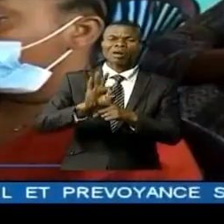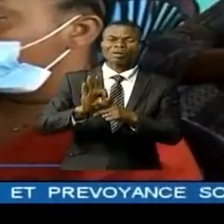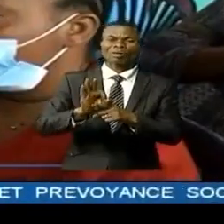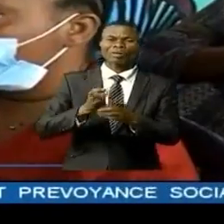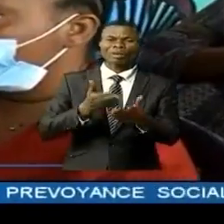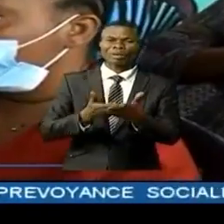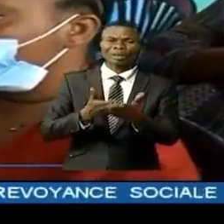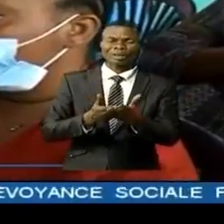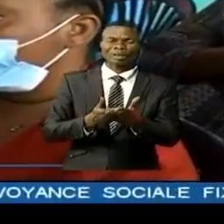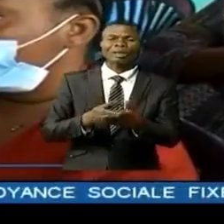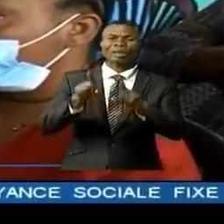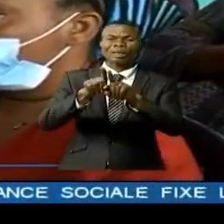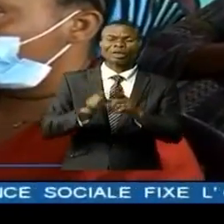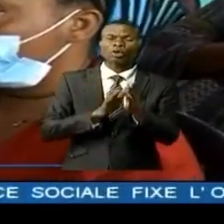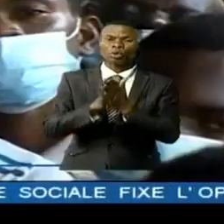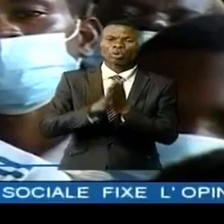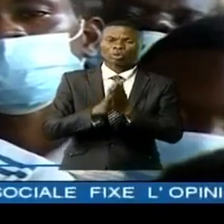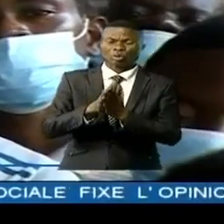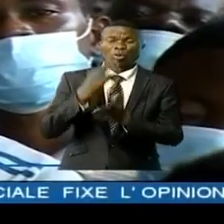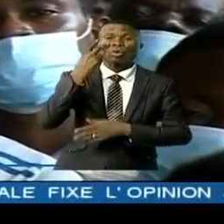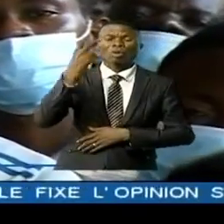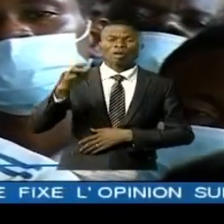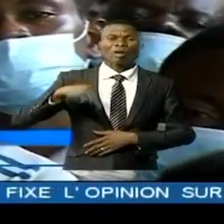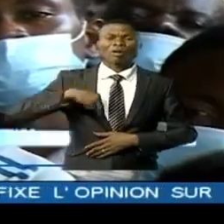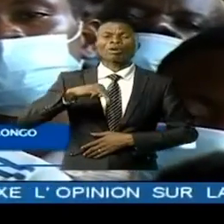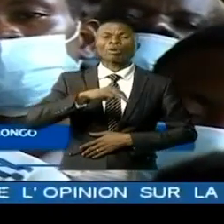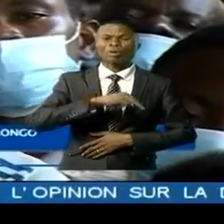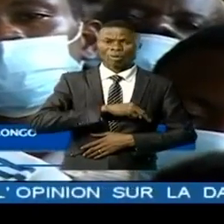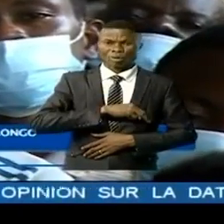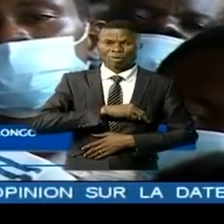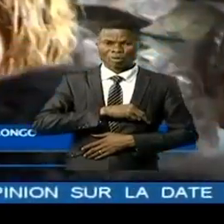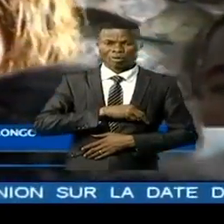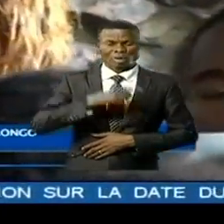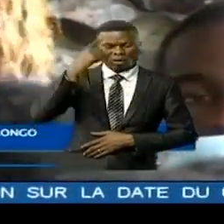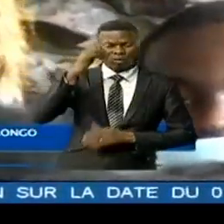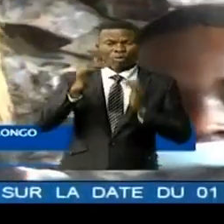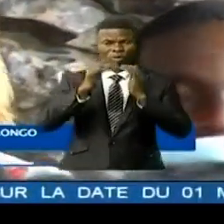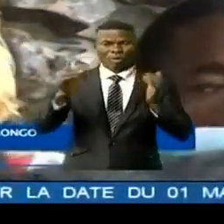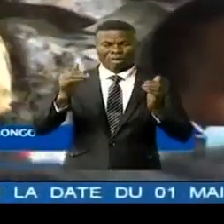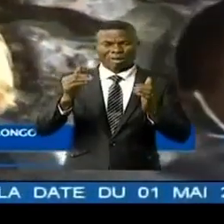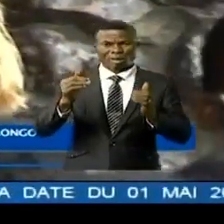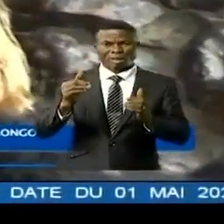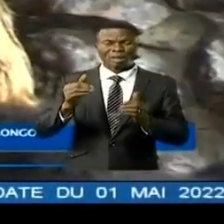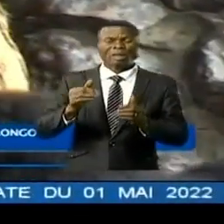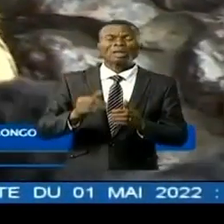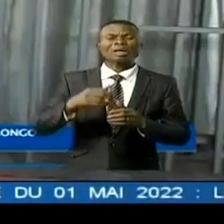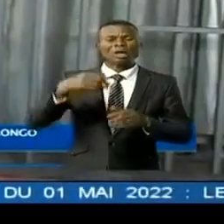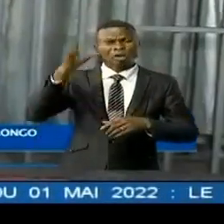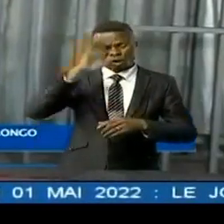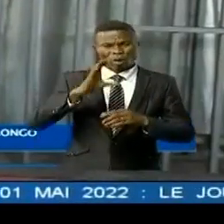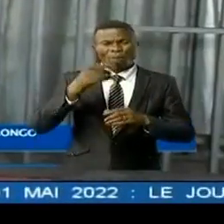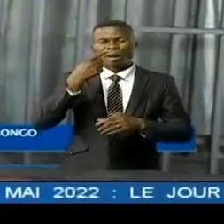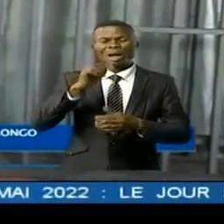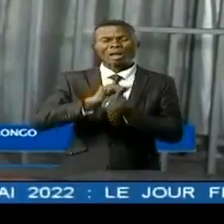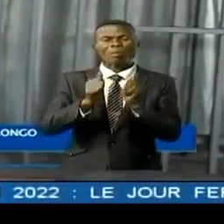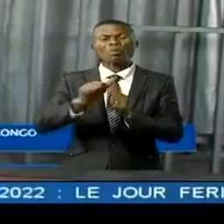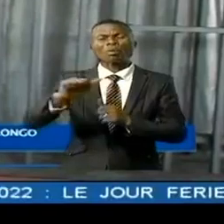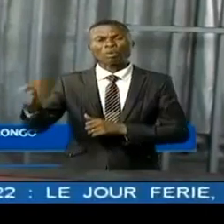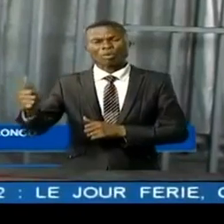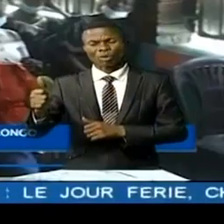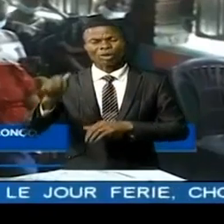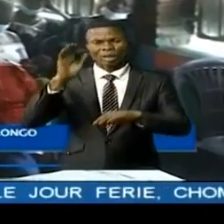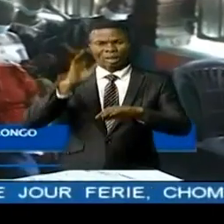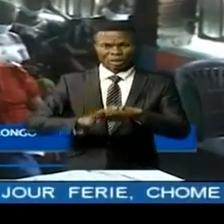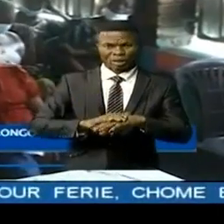à cette occasion souhaité revoir les membres de la route pour la paix venir débattre d'autres sujets qui tous